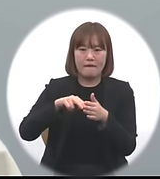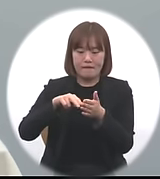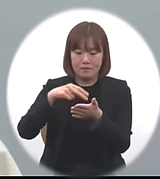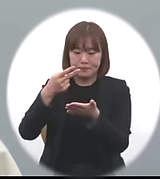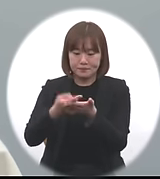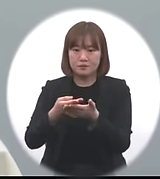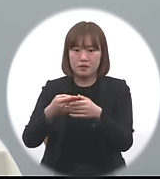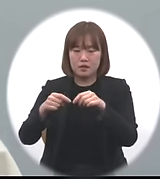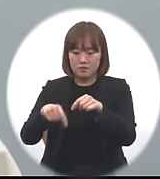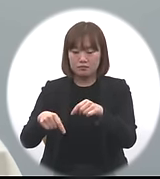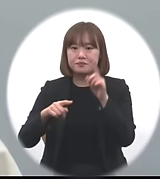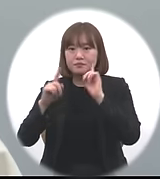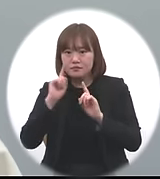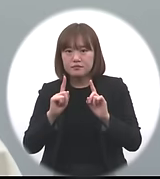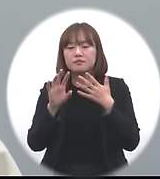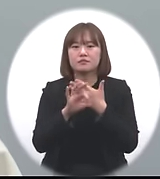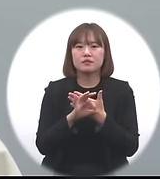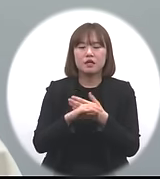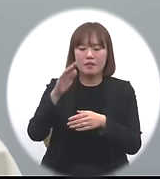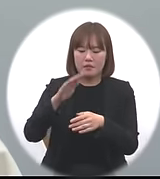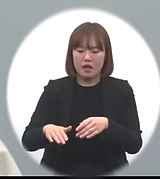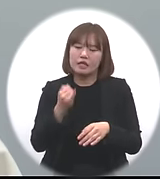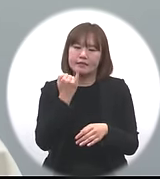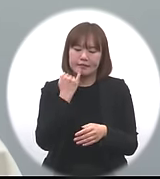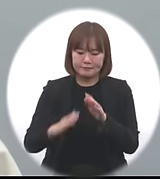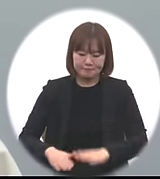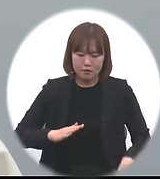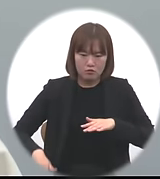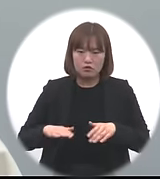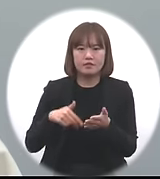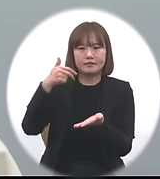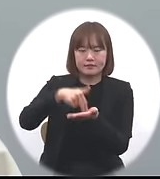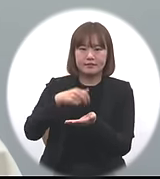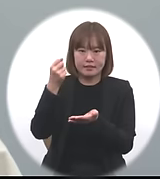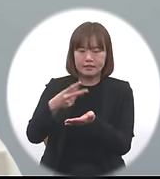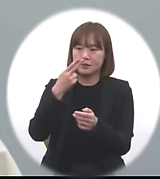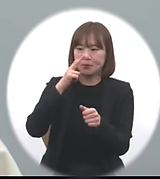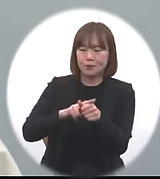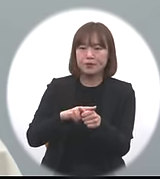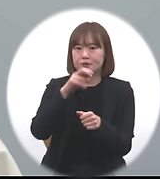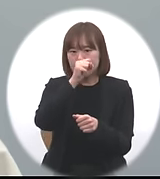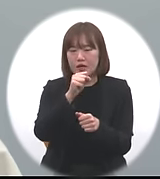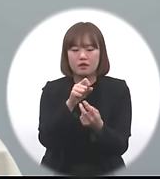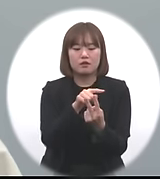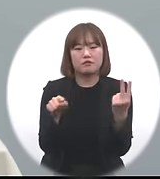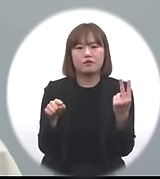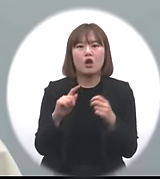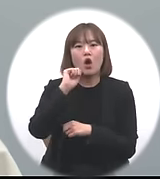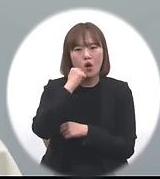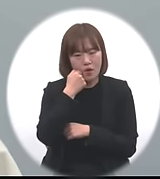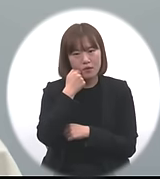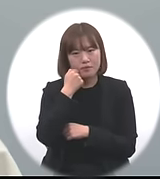중간에서 넘어지는 그런 애로 키우고 싶으신가요? 아니면 털고 일어나서 끝까지 뛰는 애로 키우고 싶으실까요? 치과 치료가 그렇습니다.